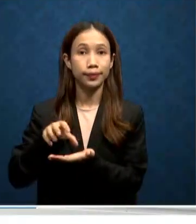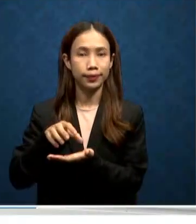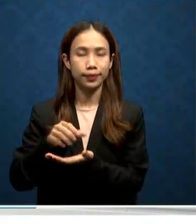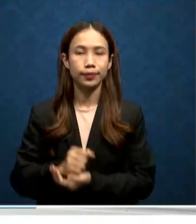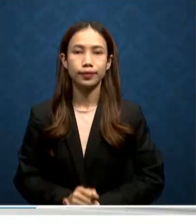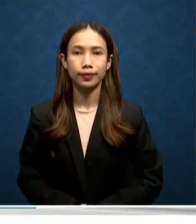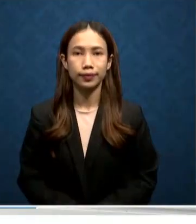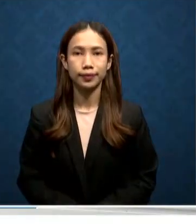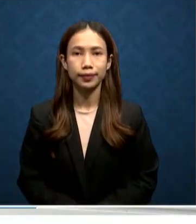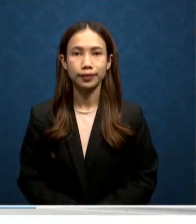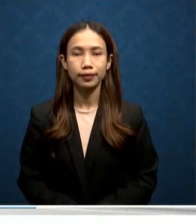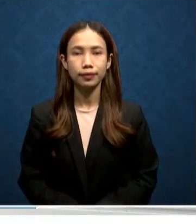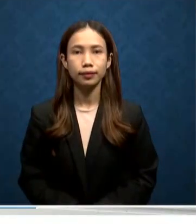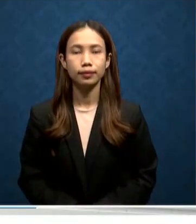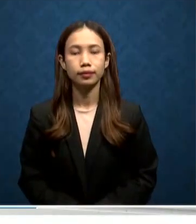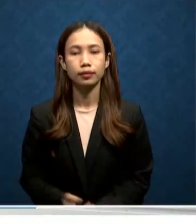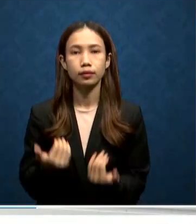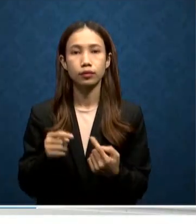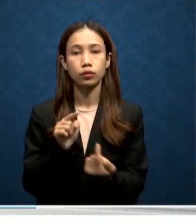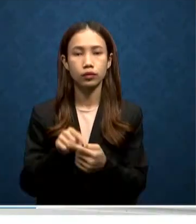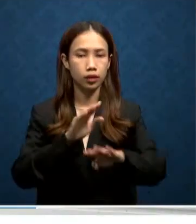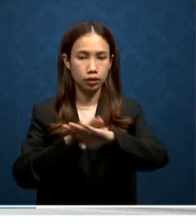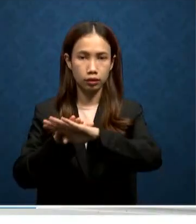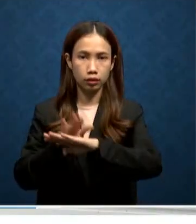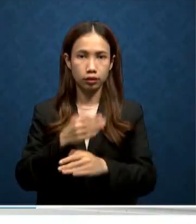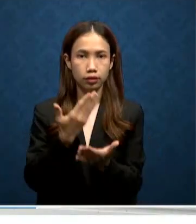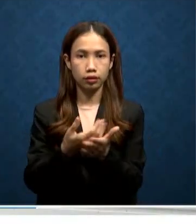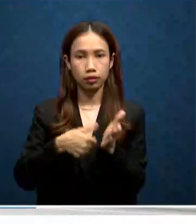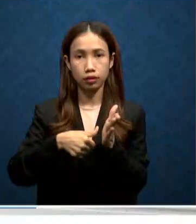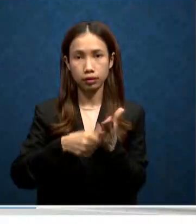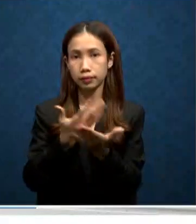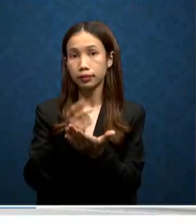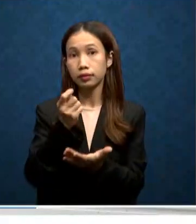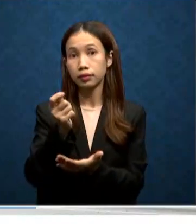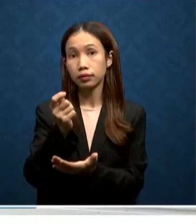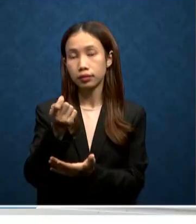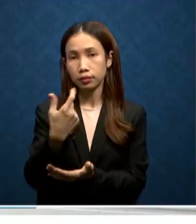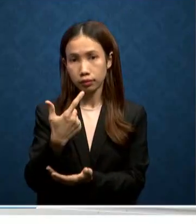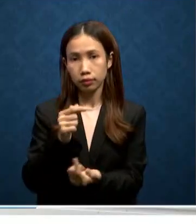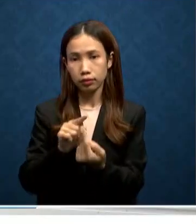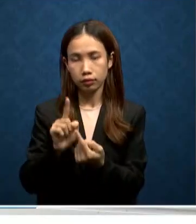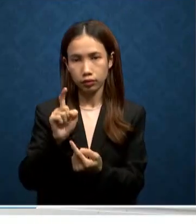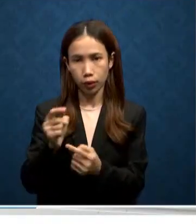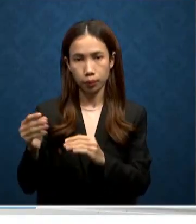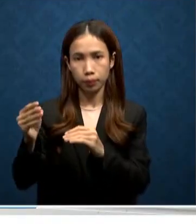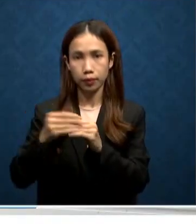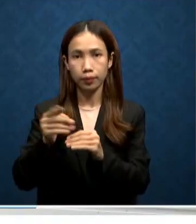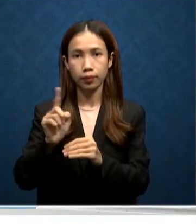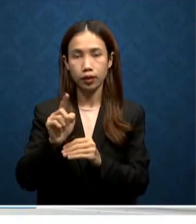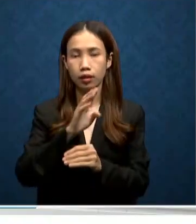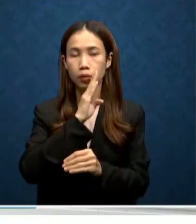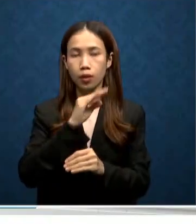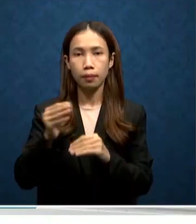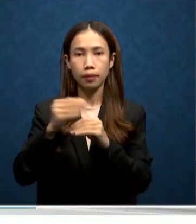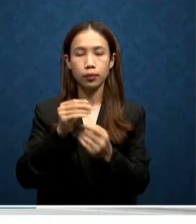ครับในส่วนของการเร่งรัดการชำระหนี้นะครับเราได้เพิ่มหลักประกันนะครับหลักประกันในการ